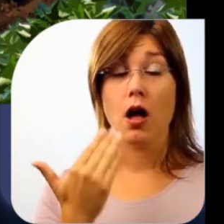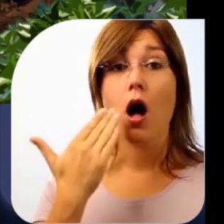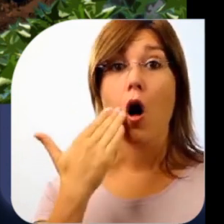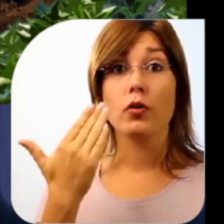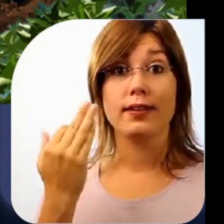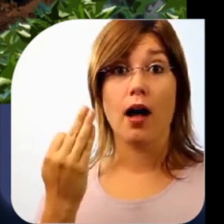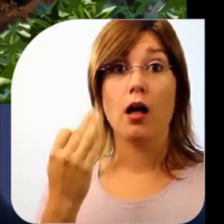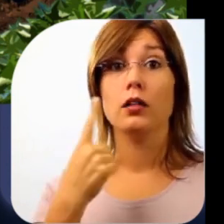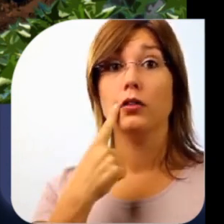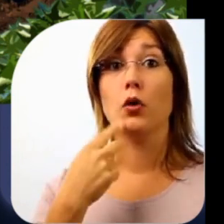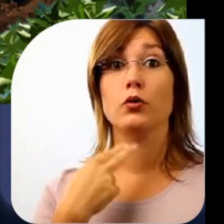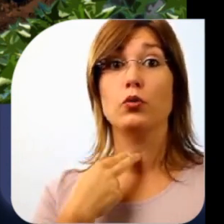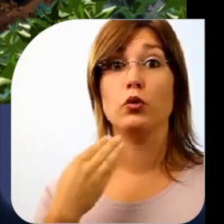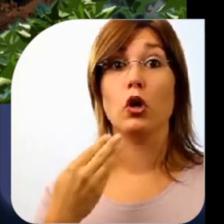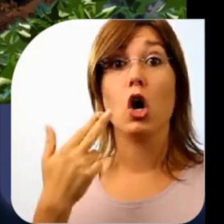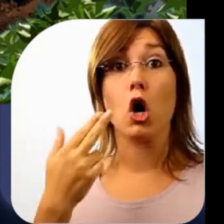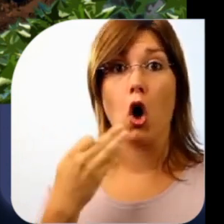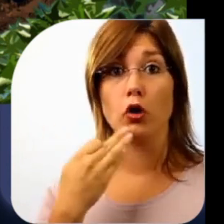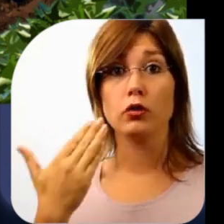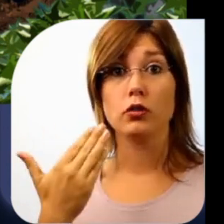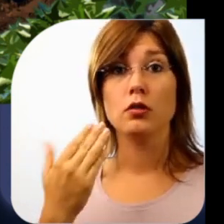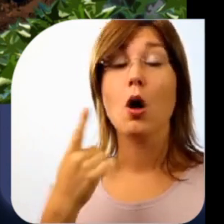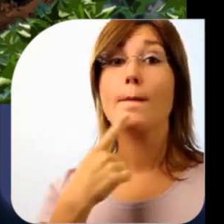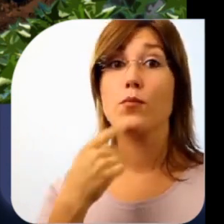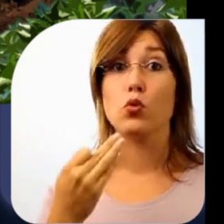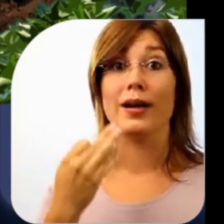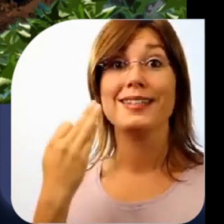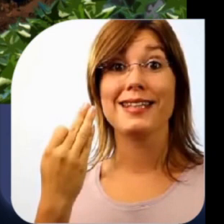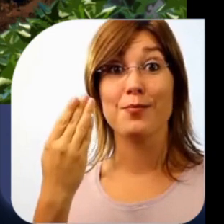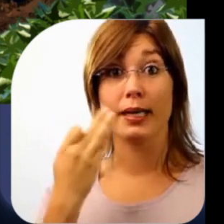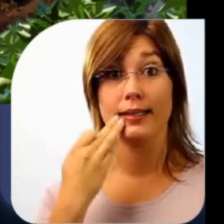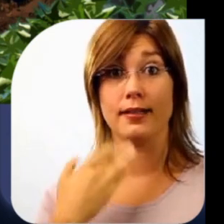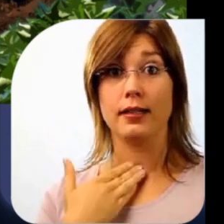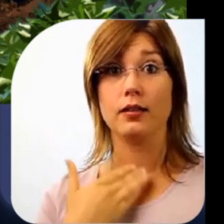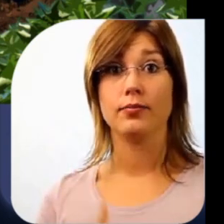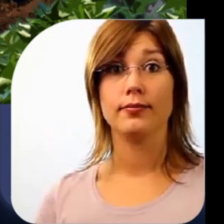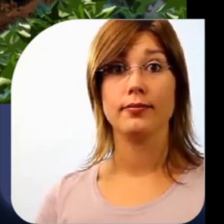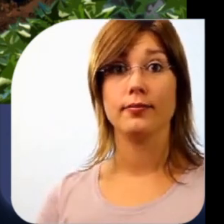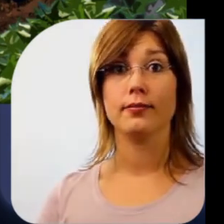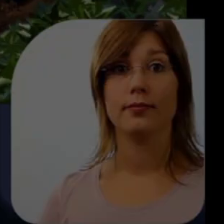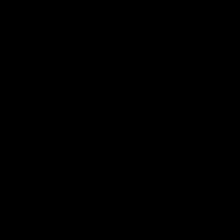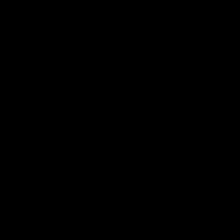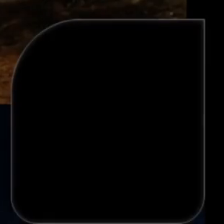Violette entra dans une grotte pour s'abriter.